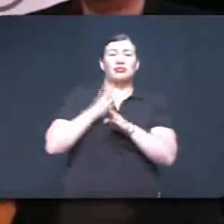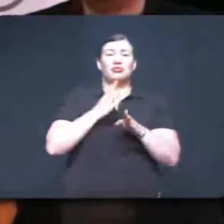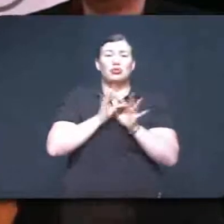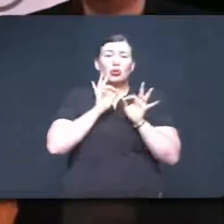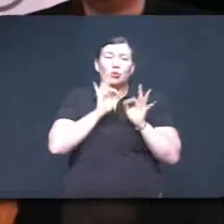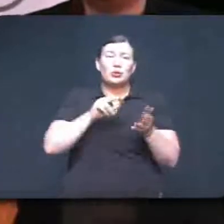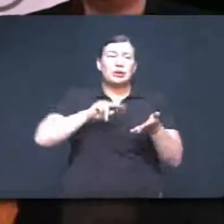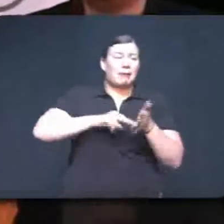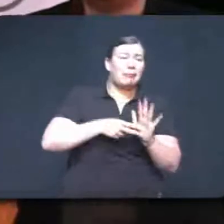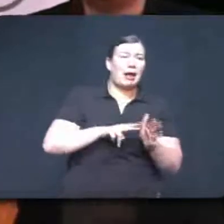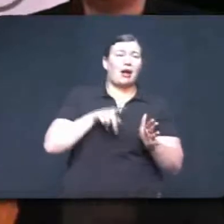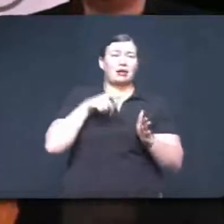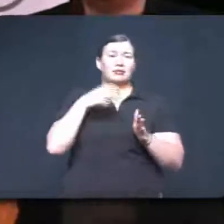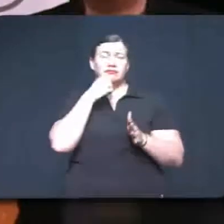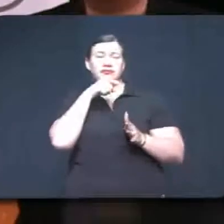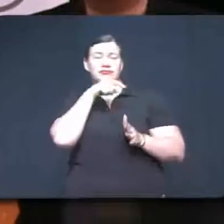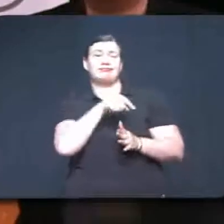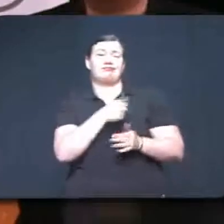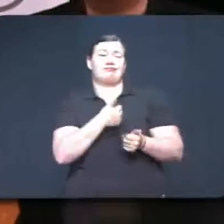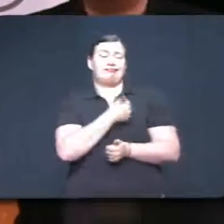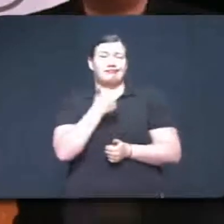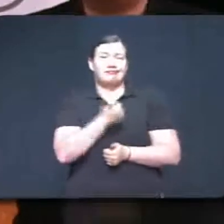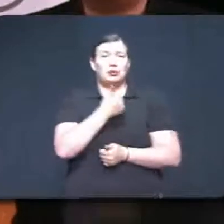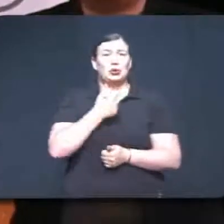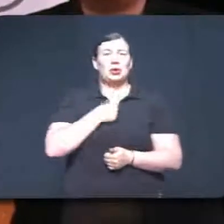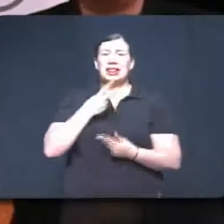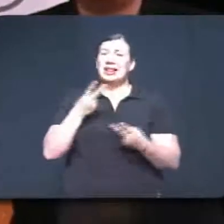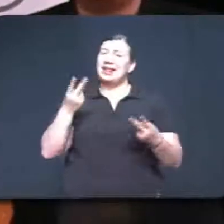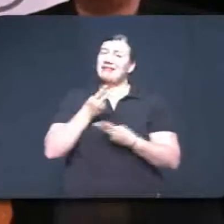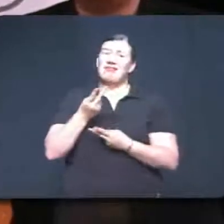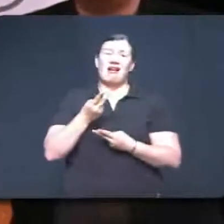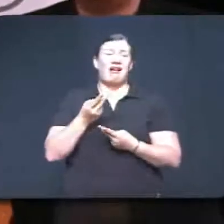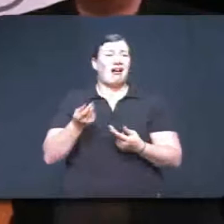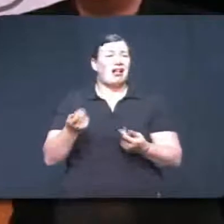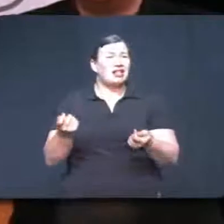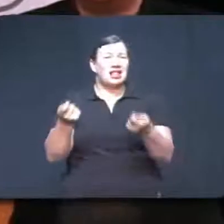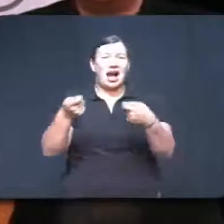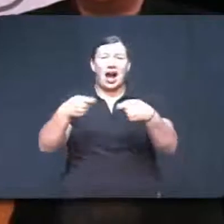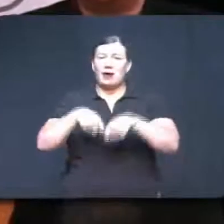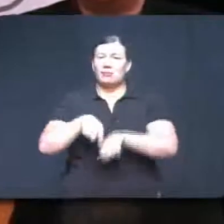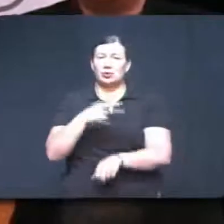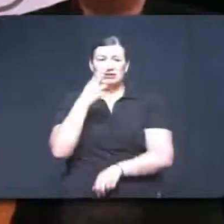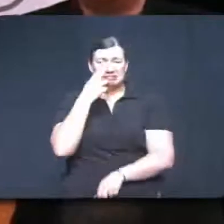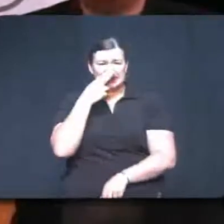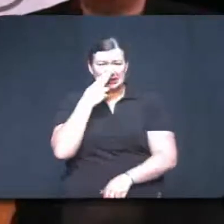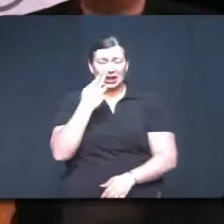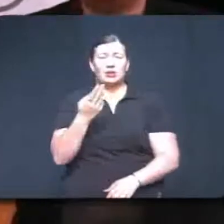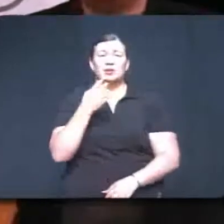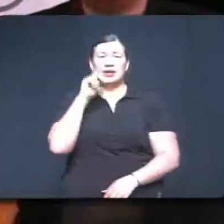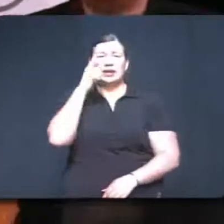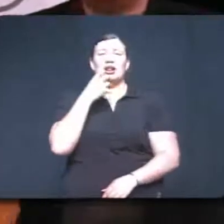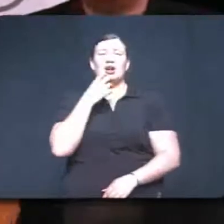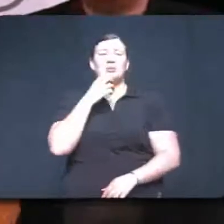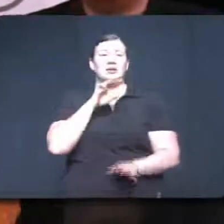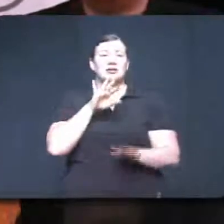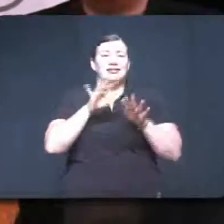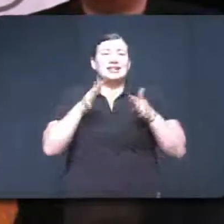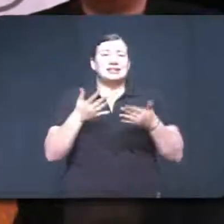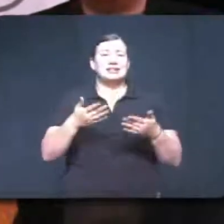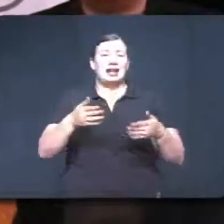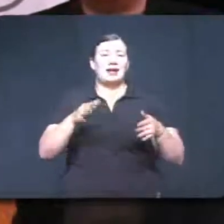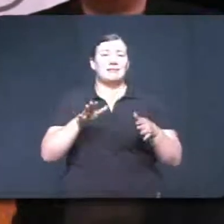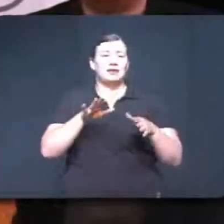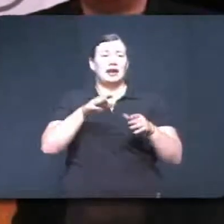und ganz egal wie es am Ende ausgeht ich glaube wir werden alle mit dem Ergebnis leben können auch wenn es eine SMV wird ich kann damit leben